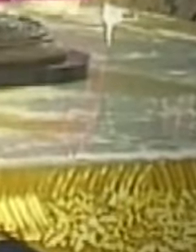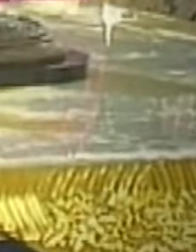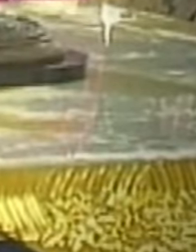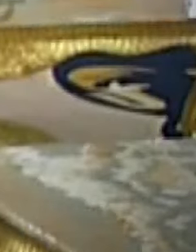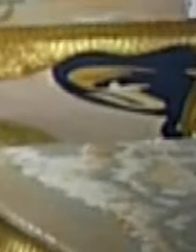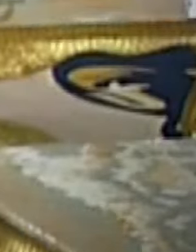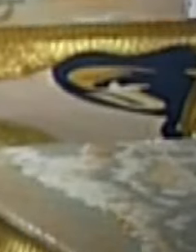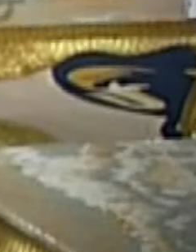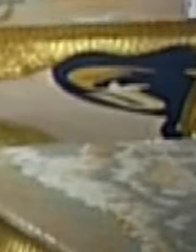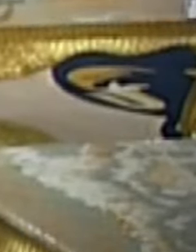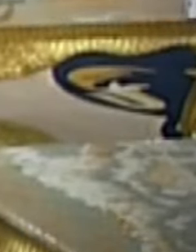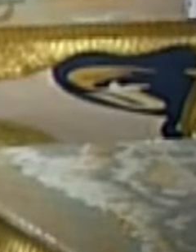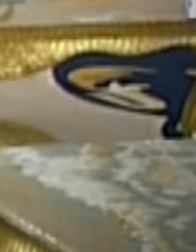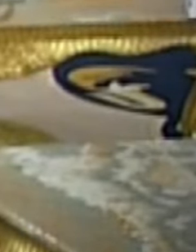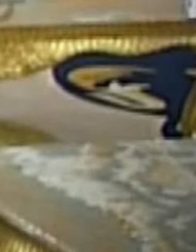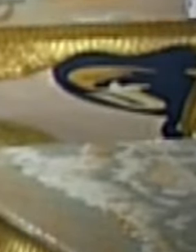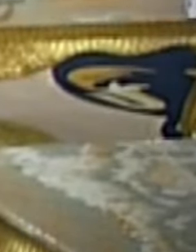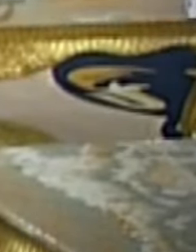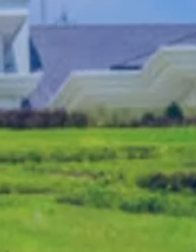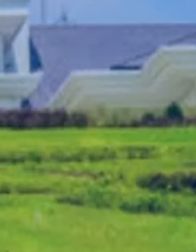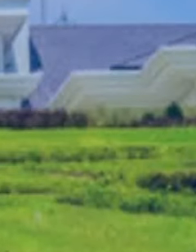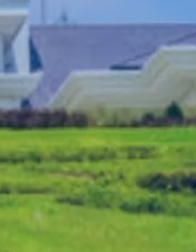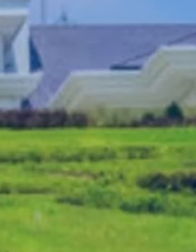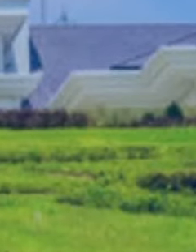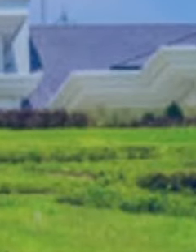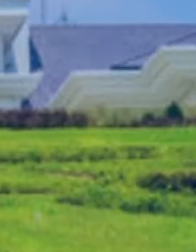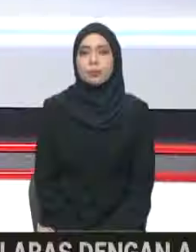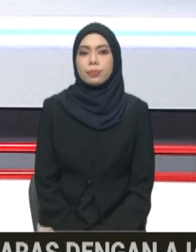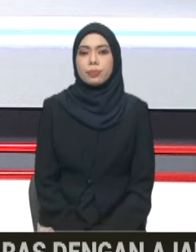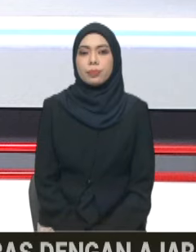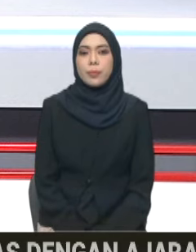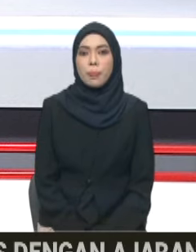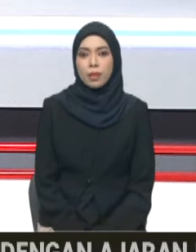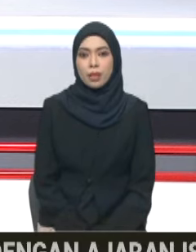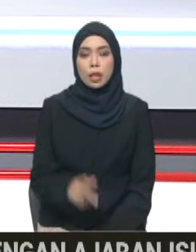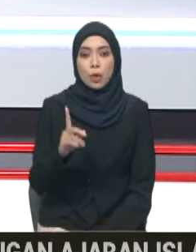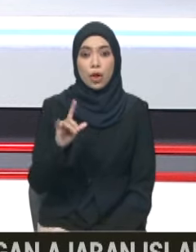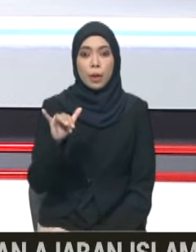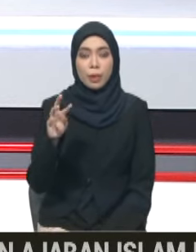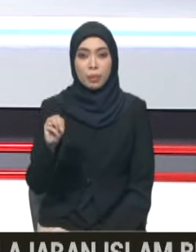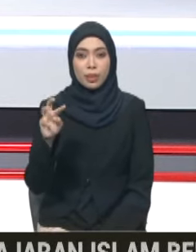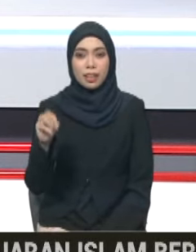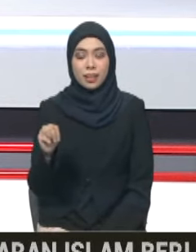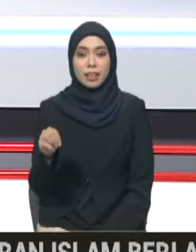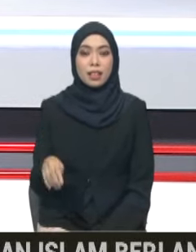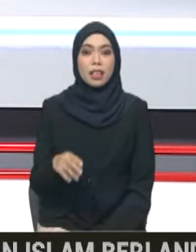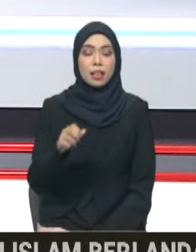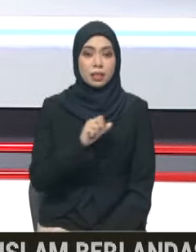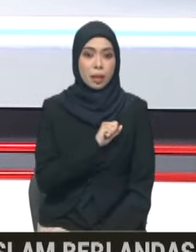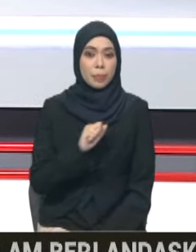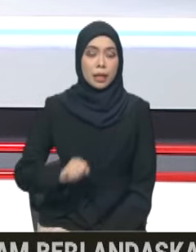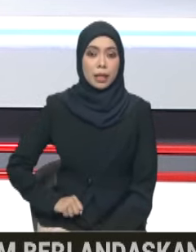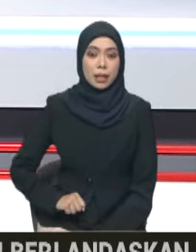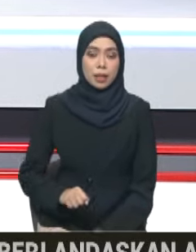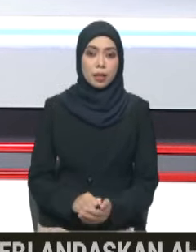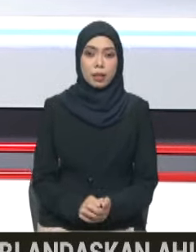dan istiadat-istiadat perkahwinan Diraja Johor, kunjungan-kunjungan muhibah Kebawah Duli Yang Maha Mulia Seri Paduka Baginda